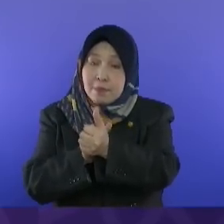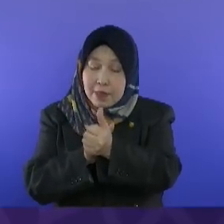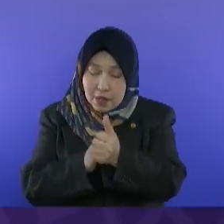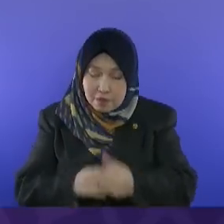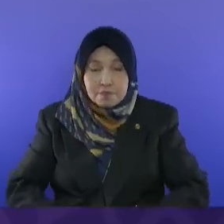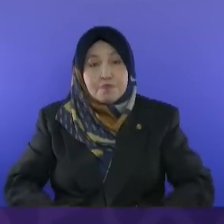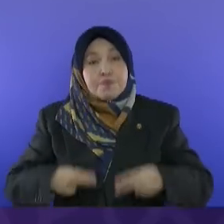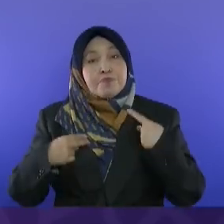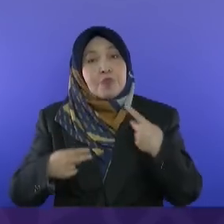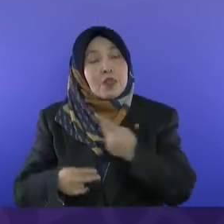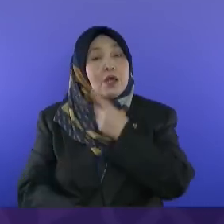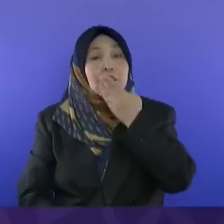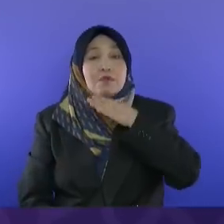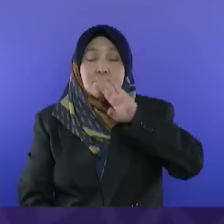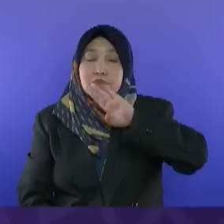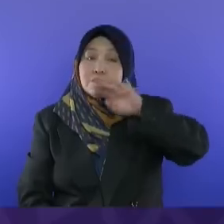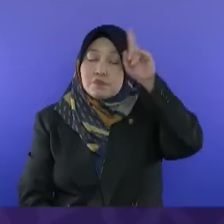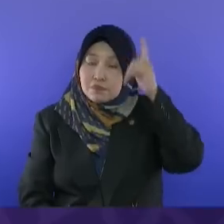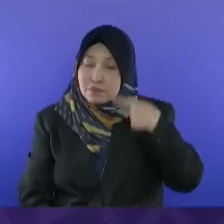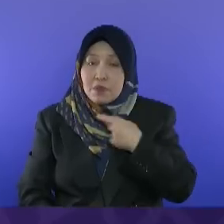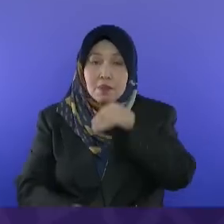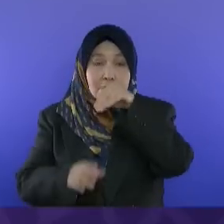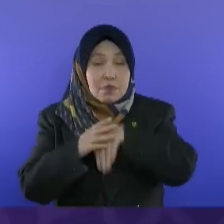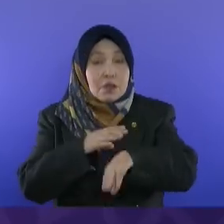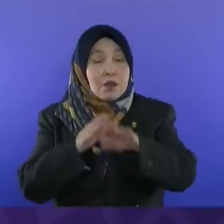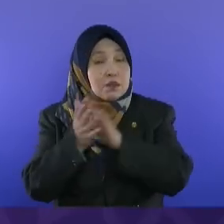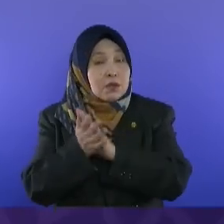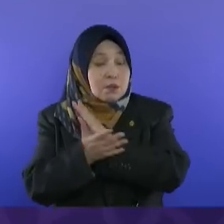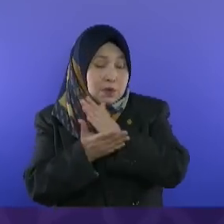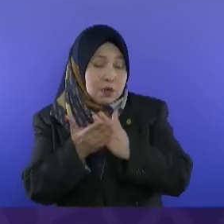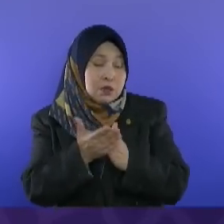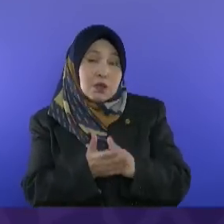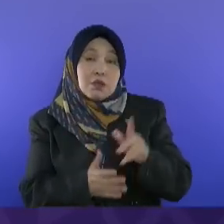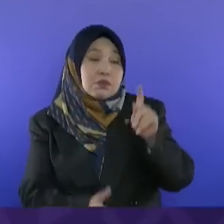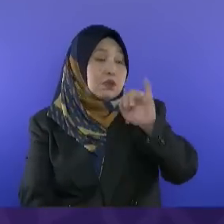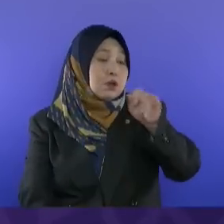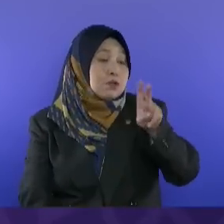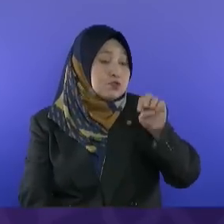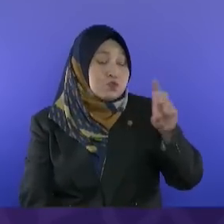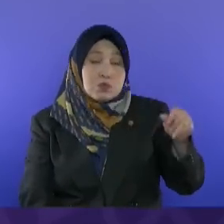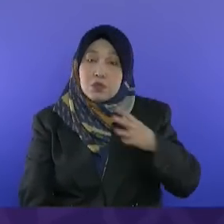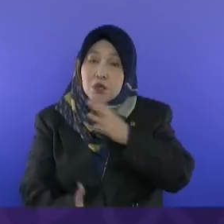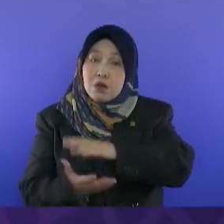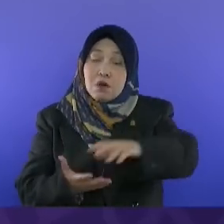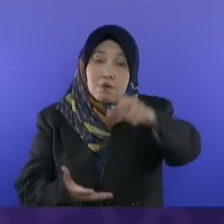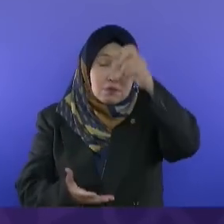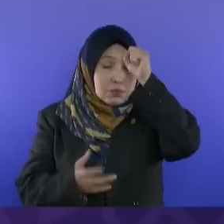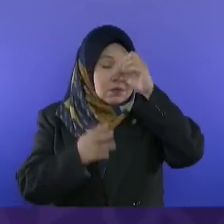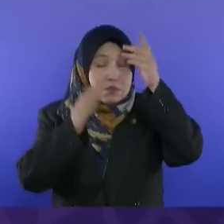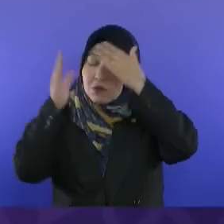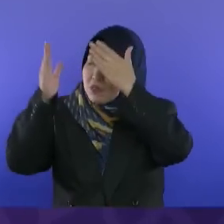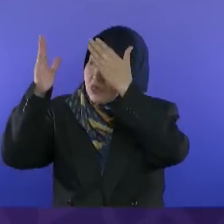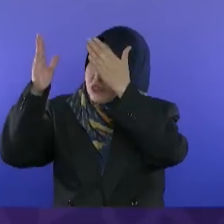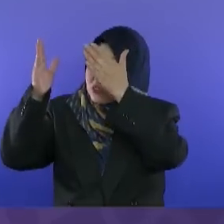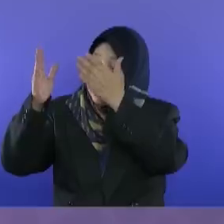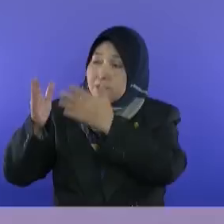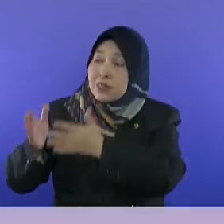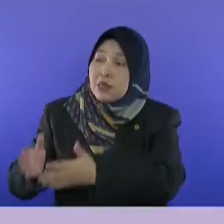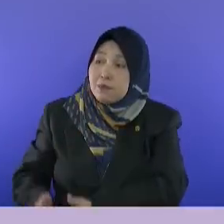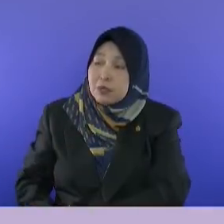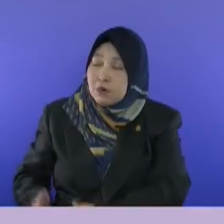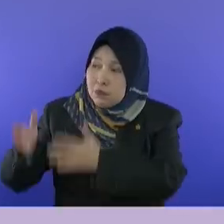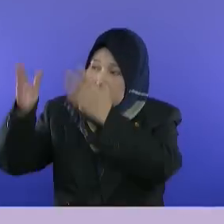semua Alhamdulillah kita masuk pada tajwid dan juga kita yang pertama